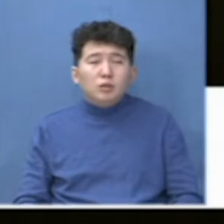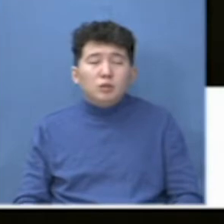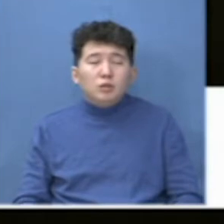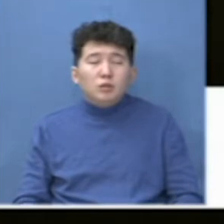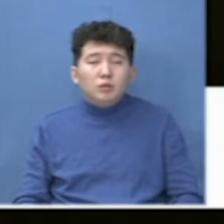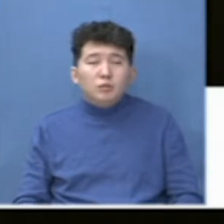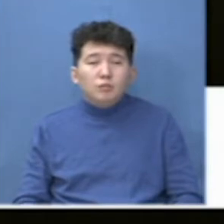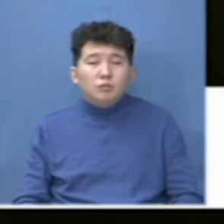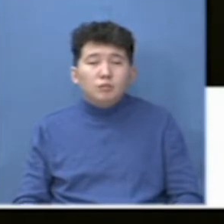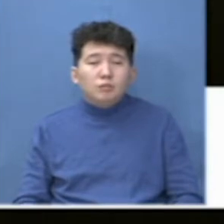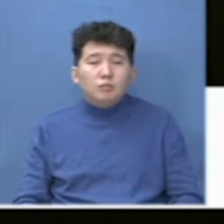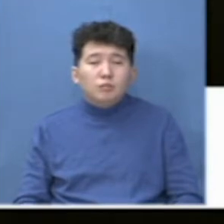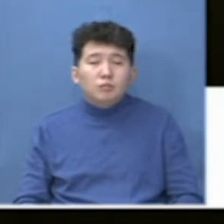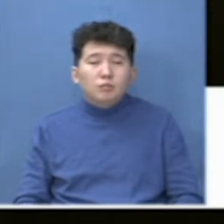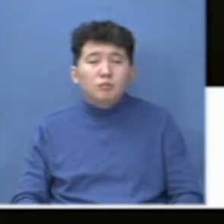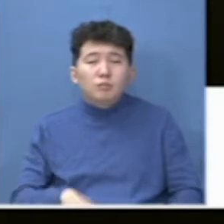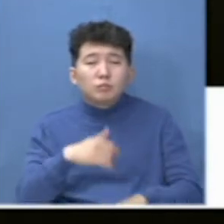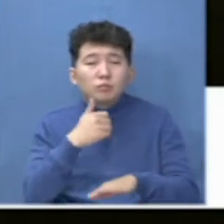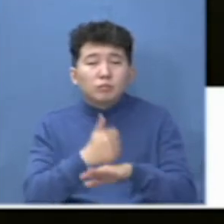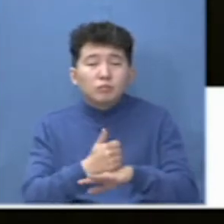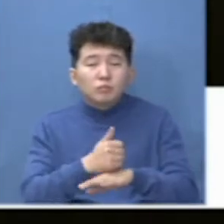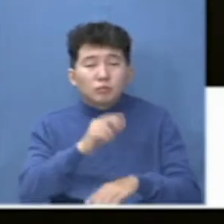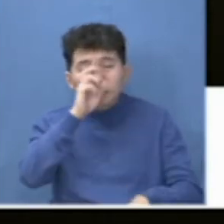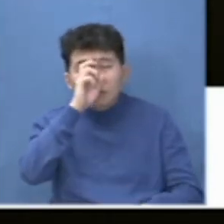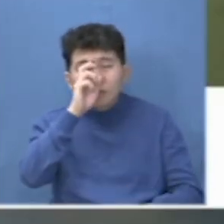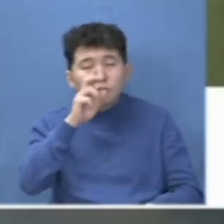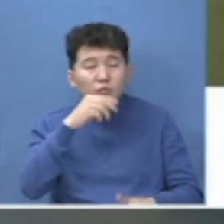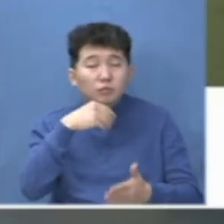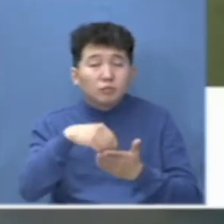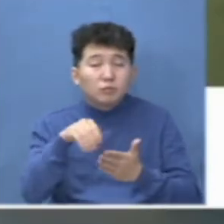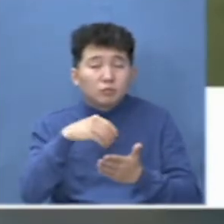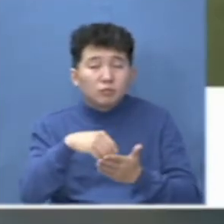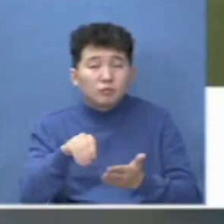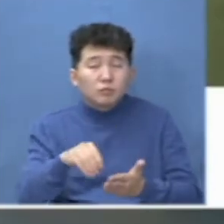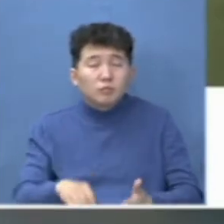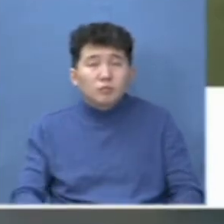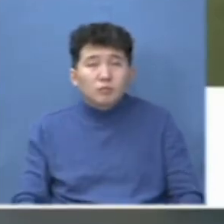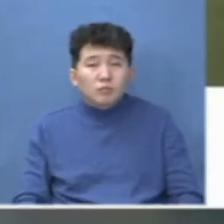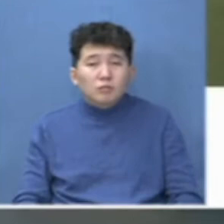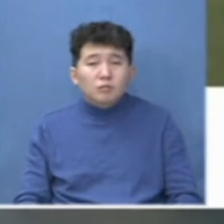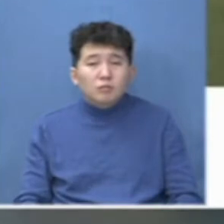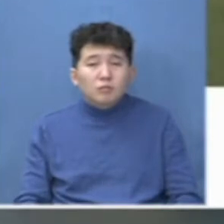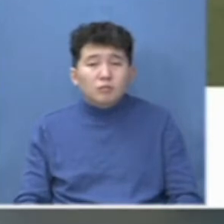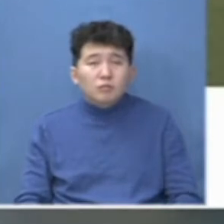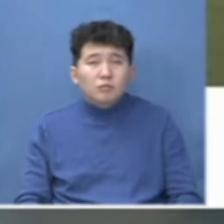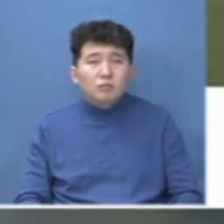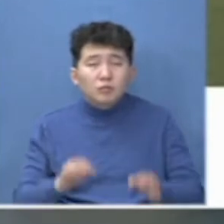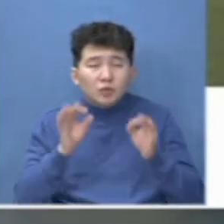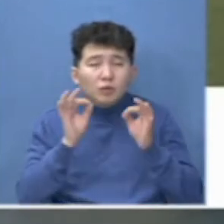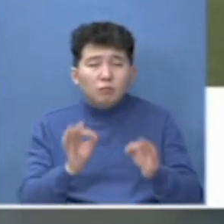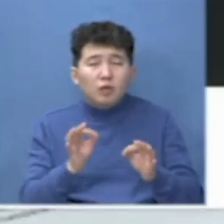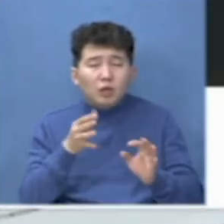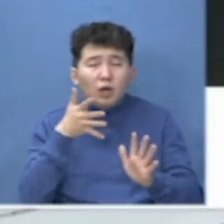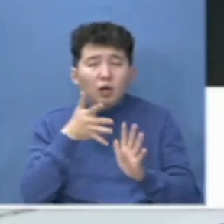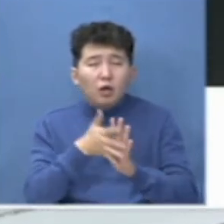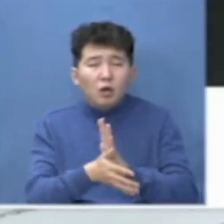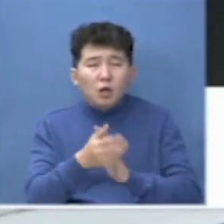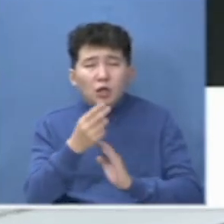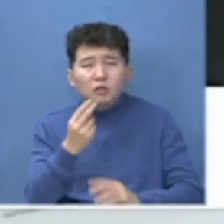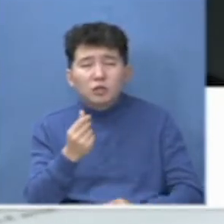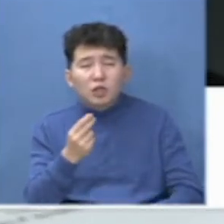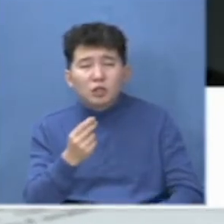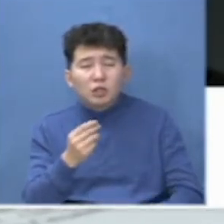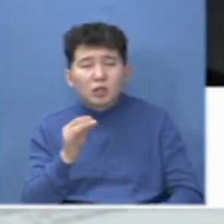одни из главных принципов государственных закупок это оптимальная и эффективное расходование бюджетных средств предоставления